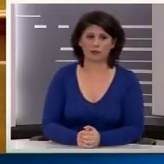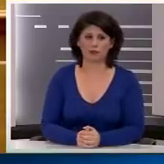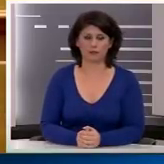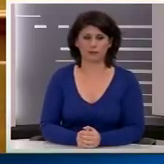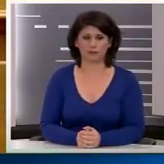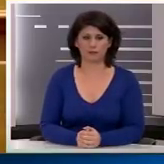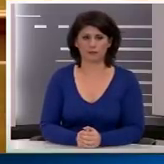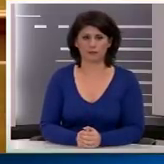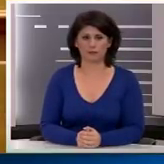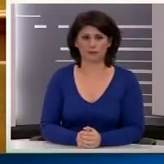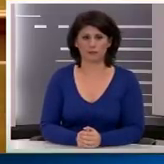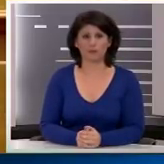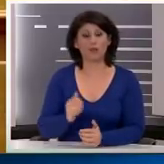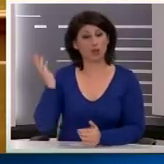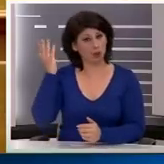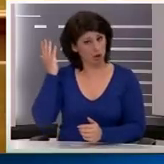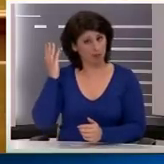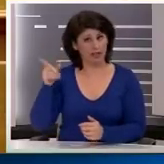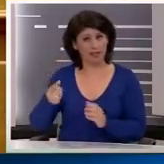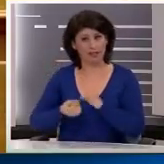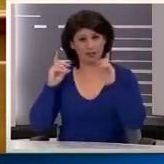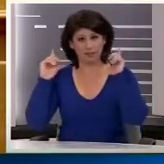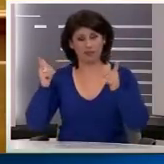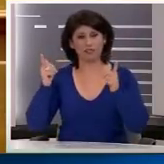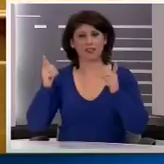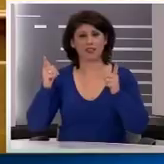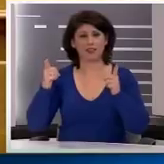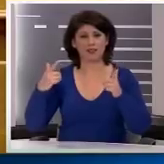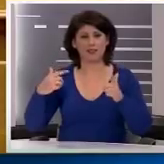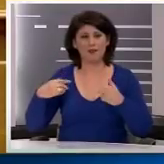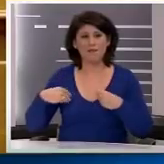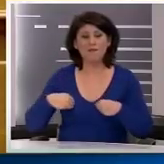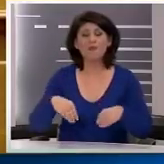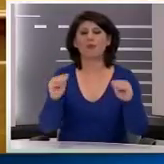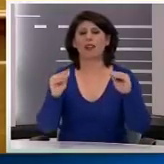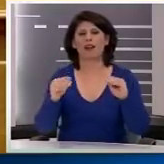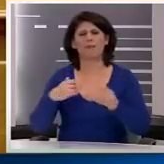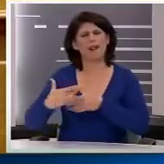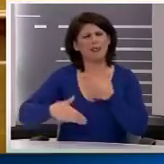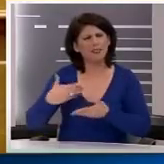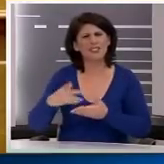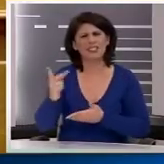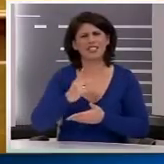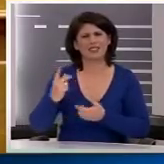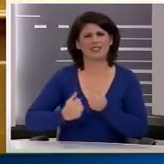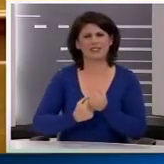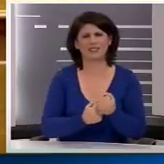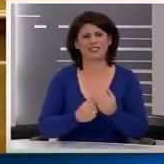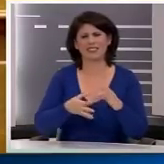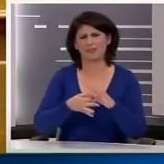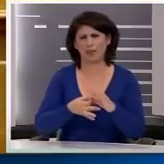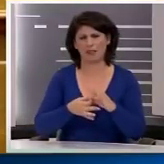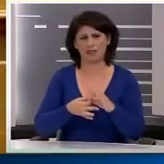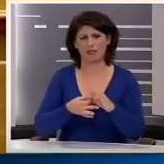τότε πουλάει παραδοσιακά κοινωνικά της στηρίγματα, παραδοσιακές κοινωνικές